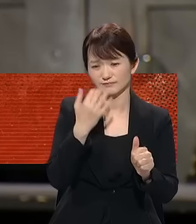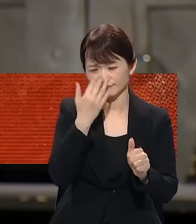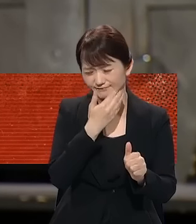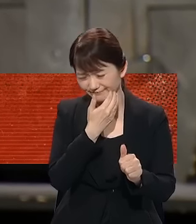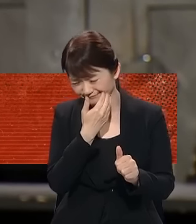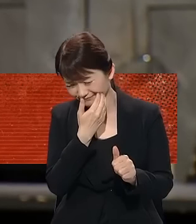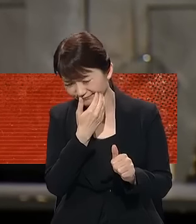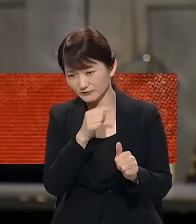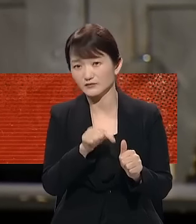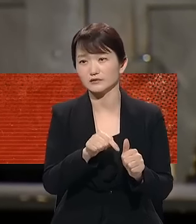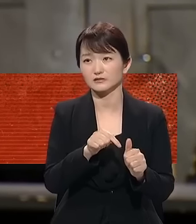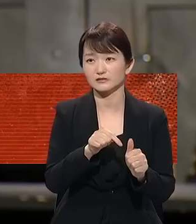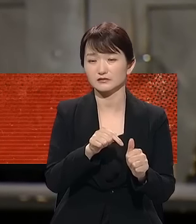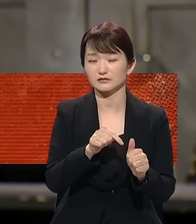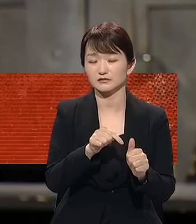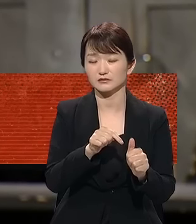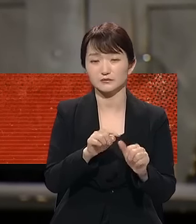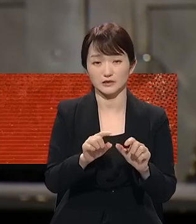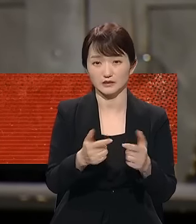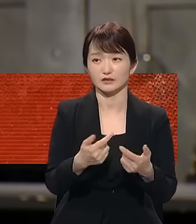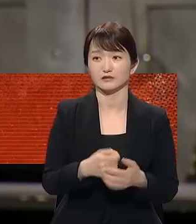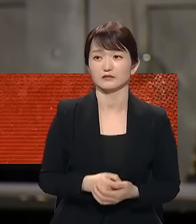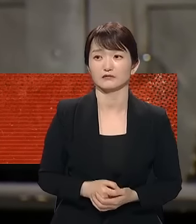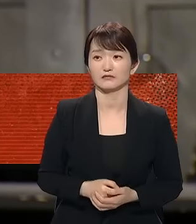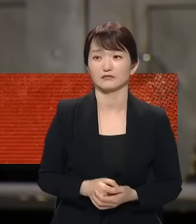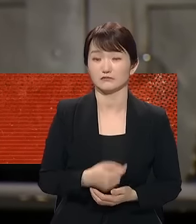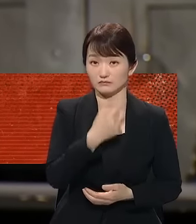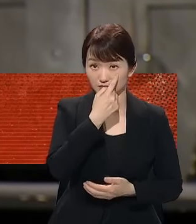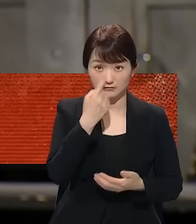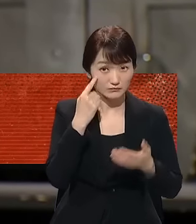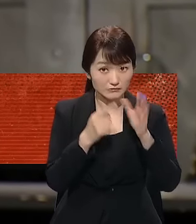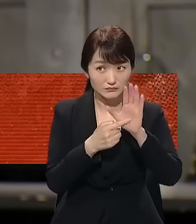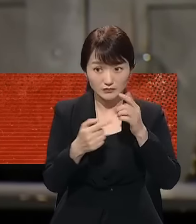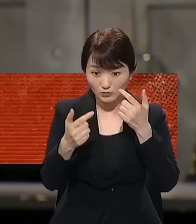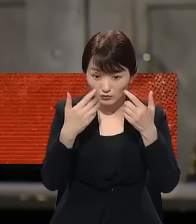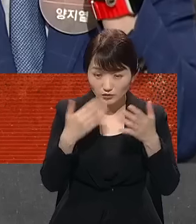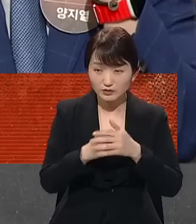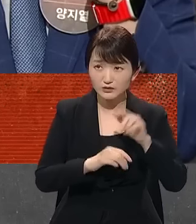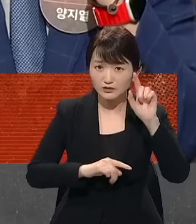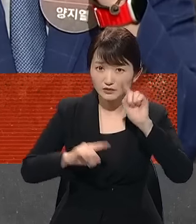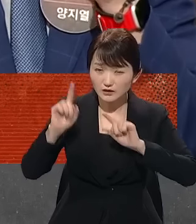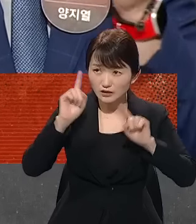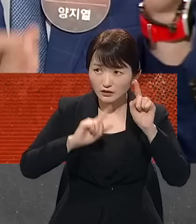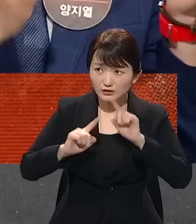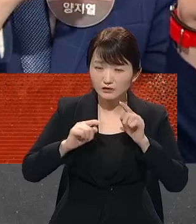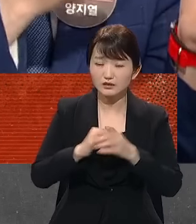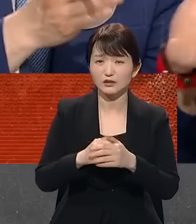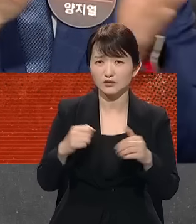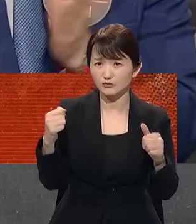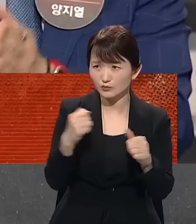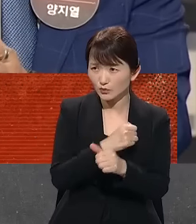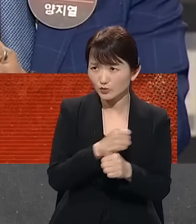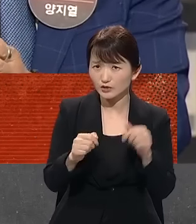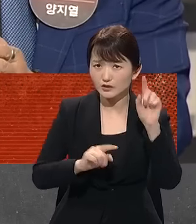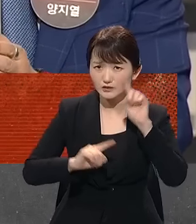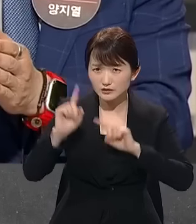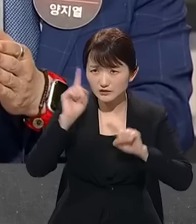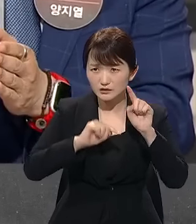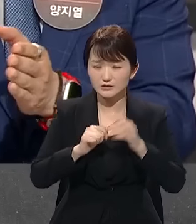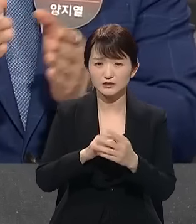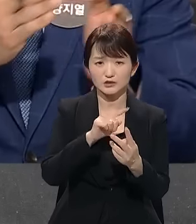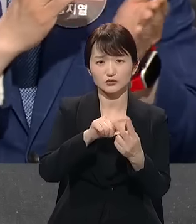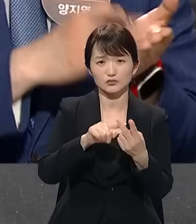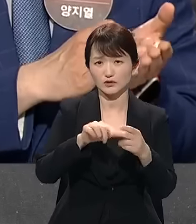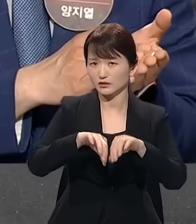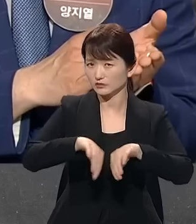수치심을 주지 않는 걸로 판단을 했다고 치더라도 저거는 증거도 명백하고 상해 내지는 폭행 치상의 가능성이 있거든요. 전혀 다른 성격의 범죄이기